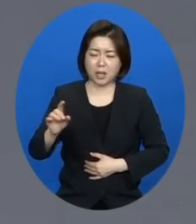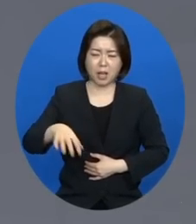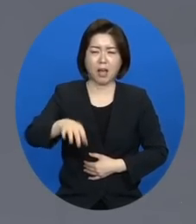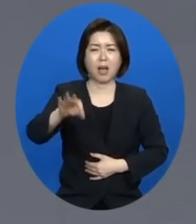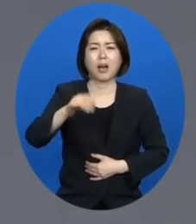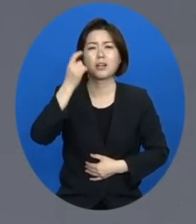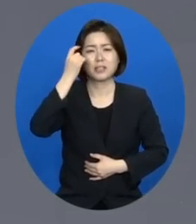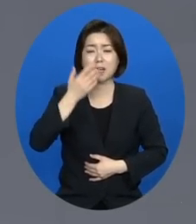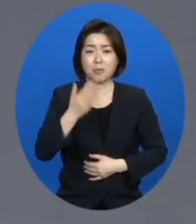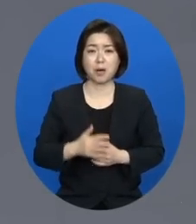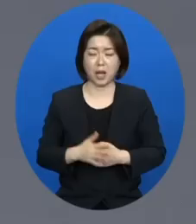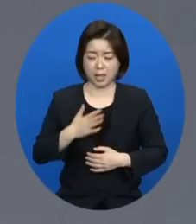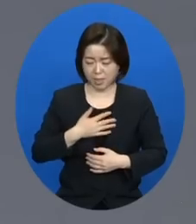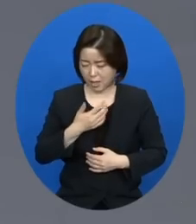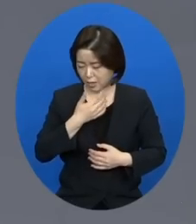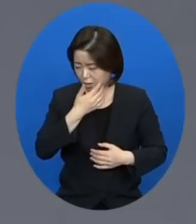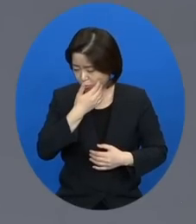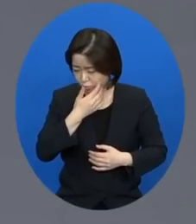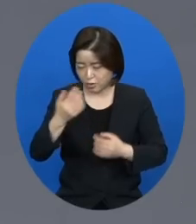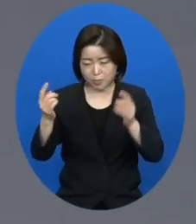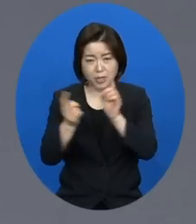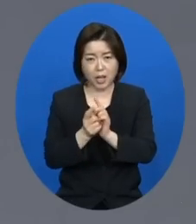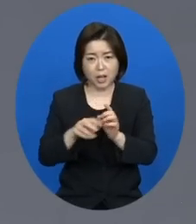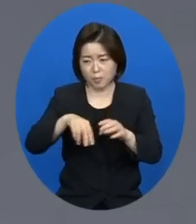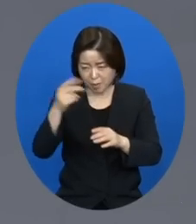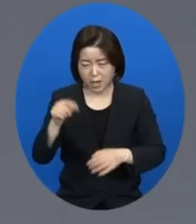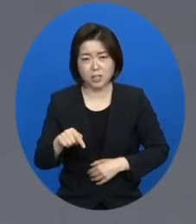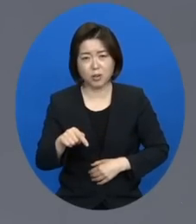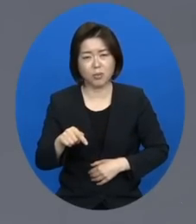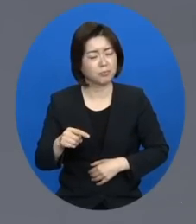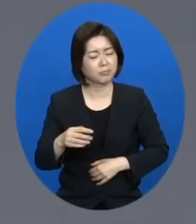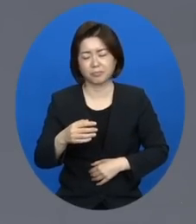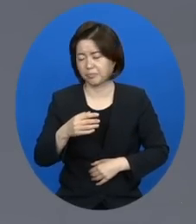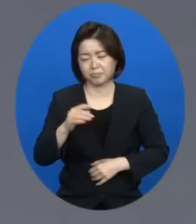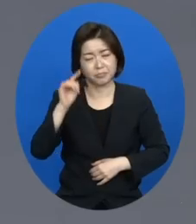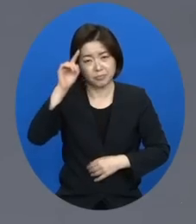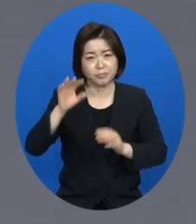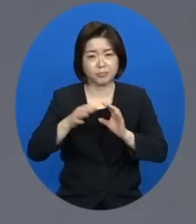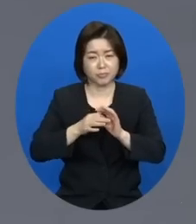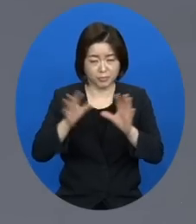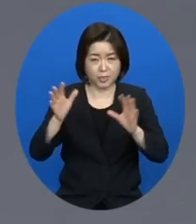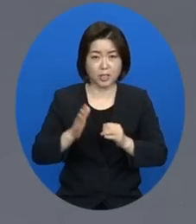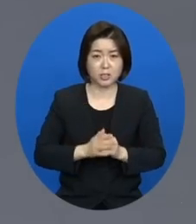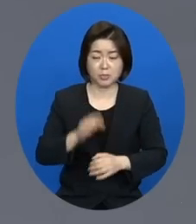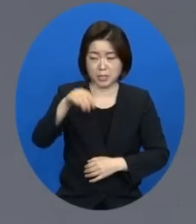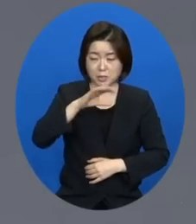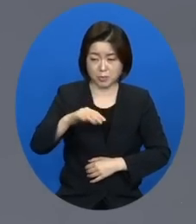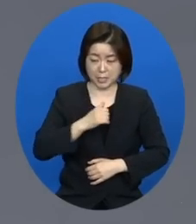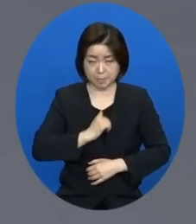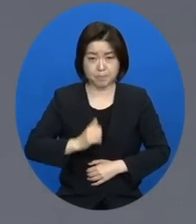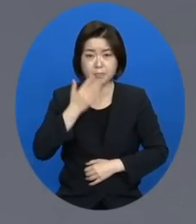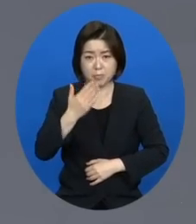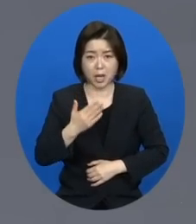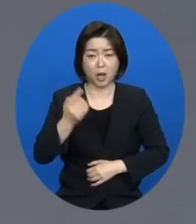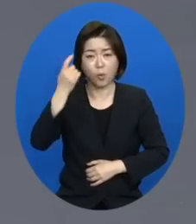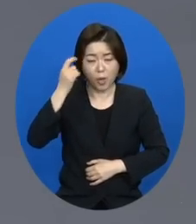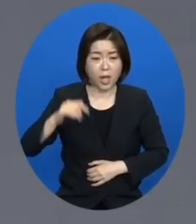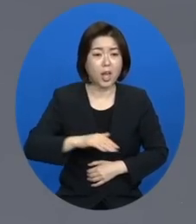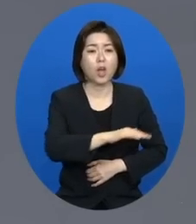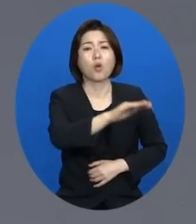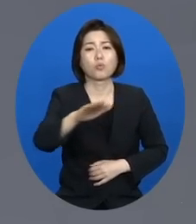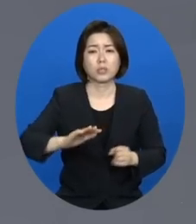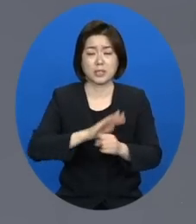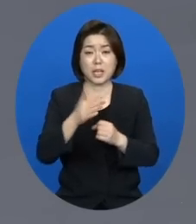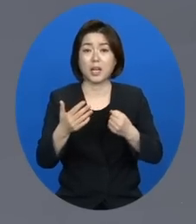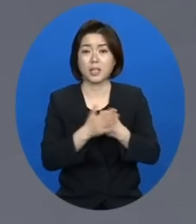아니지, 내가 부끄럼 당하는 건 아무것도 아니지, 그 십자가를 참아내셨다는 거예요. 뭐냐면 우리를 사랑하시기 때문에